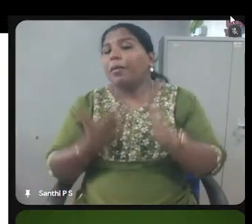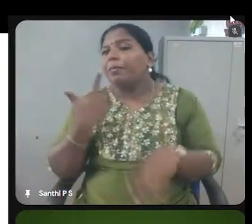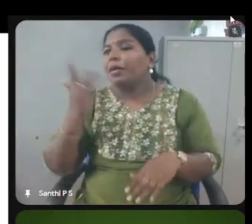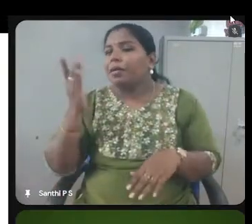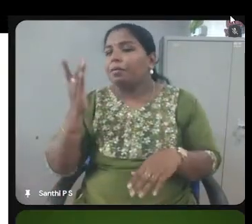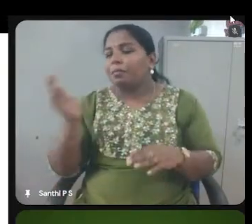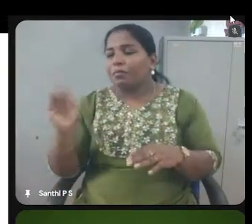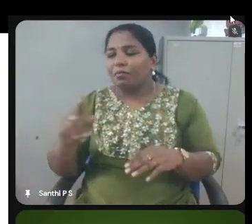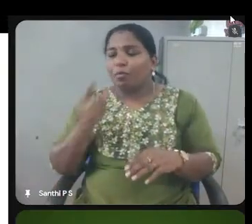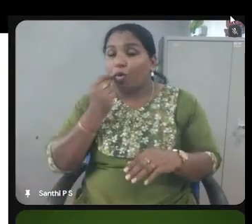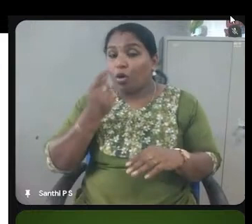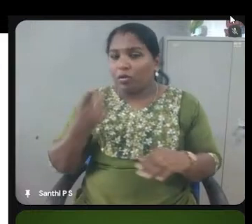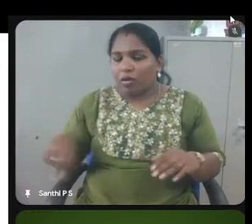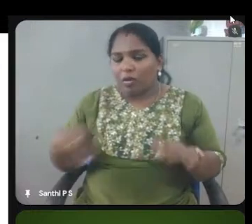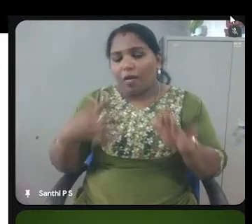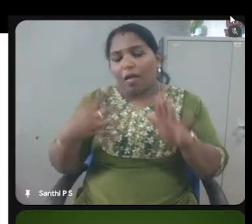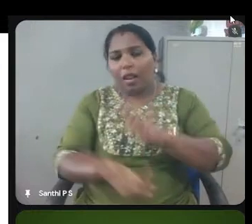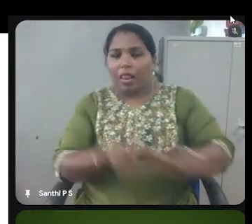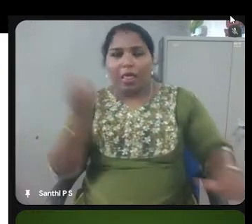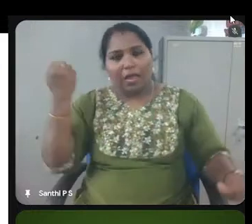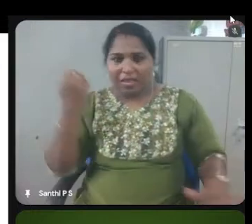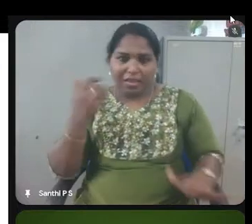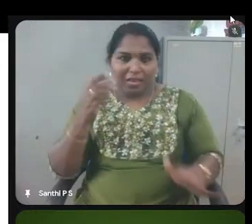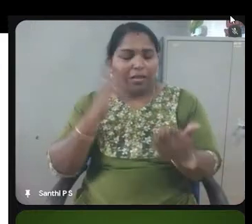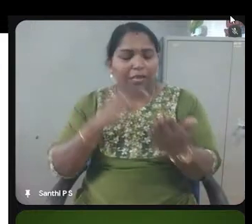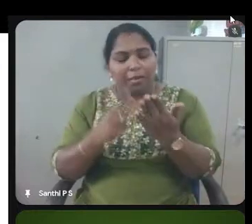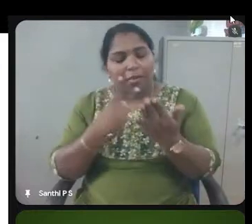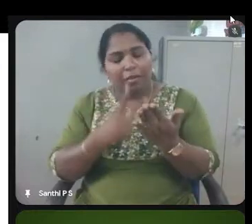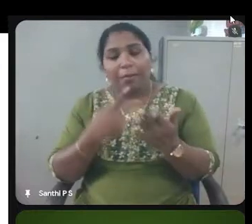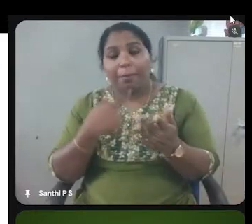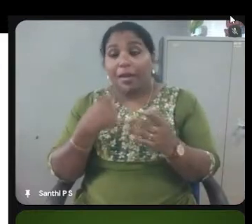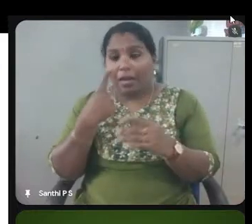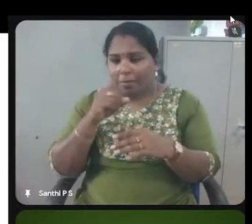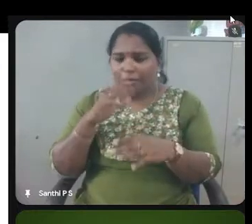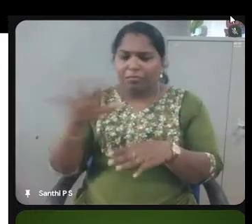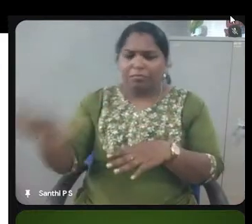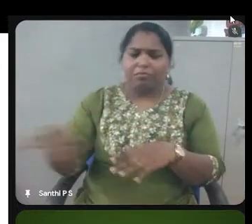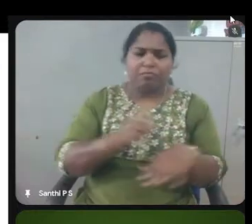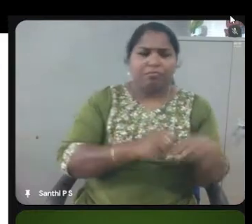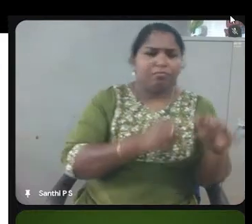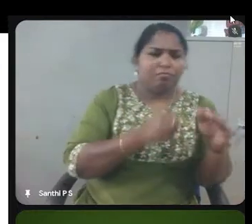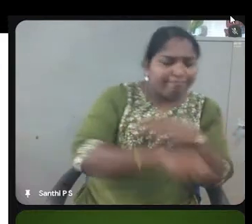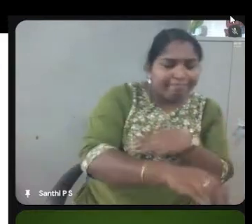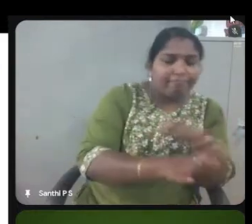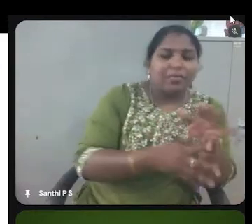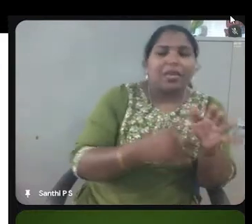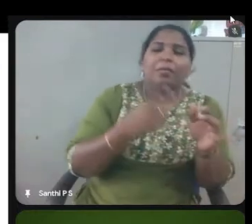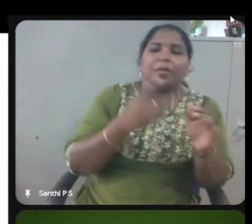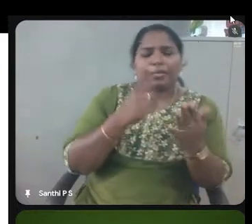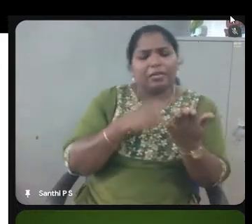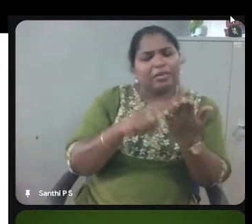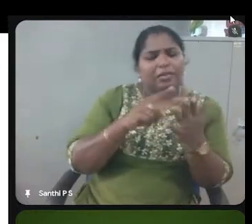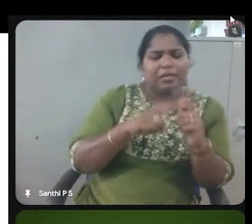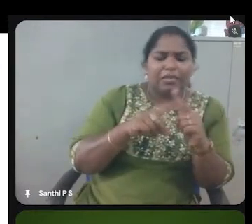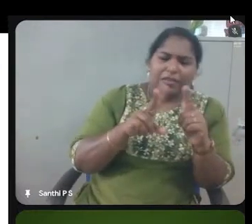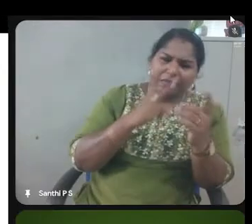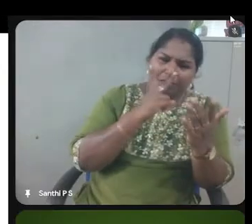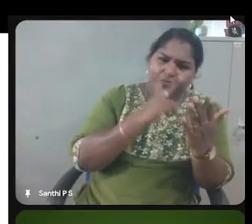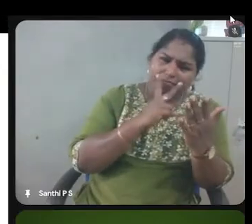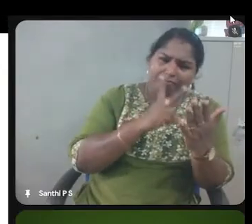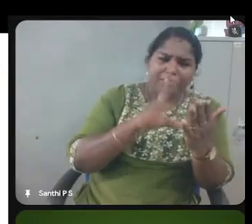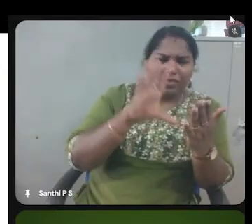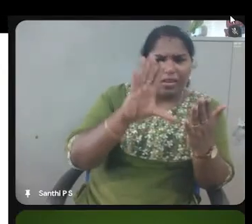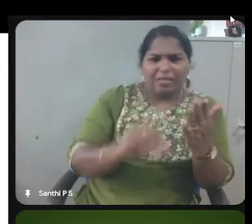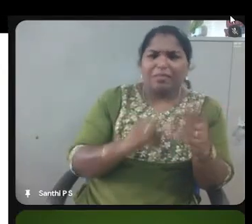അവരതെടുത്ത് നോക്കും. അപ്പൊ ഞാനത് വാങ്ങി വെക്കും. അപ്പം ഒരു സ്ക്രീൻ ടൈം കുറവാണ് അപ്പൊ കുട്ടികൾക്ക് കിട്ടുന്നത്. ഒന്നില്ലെങ്കിൽ